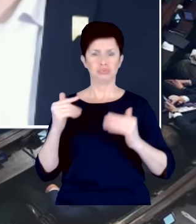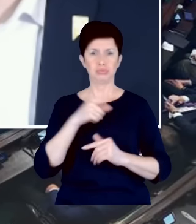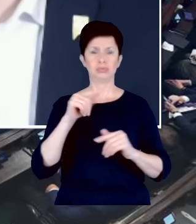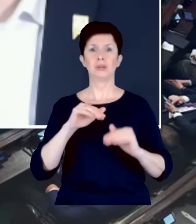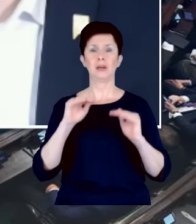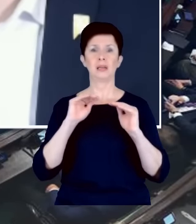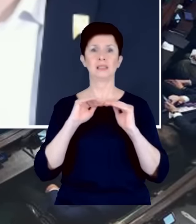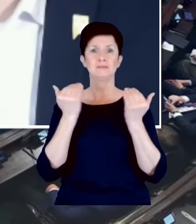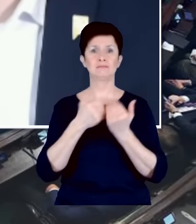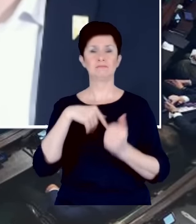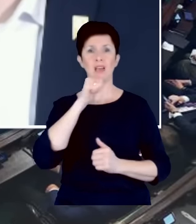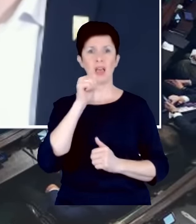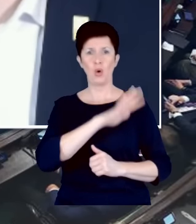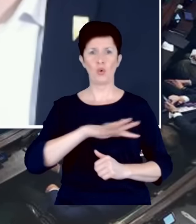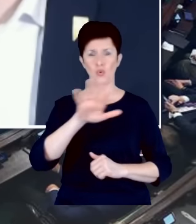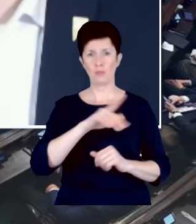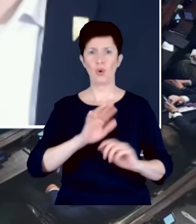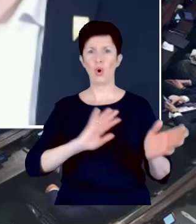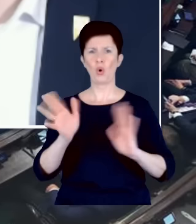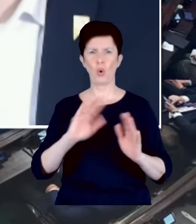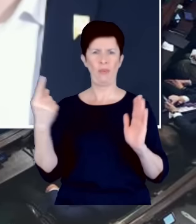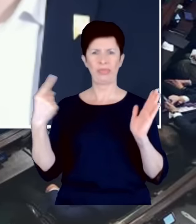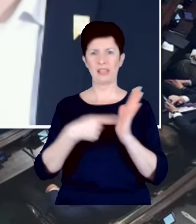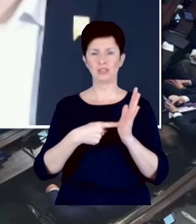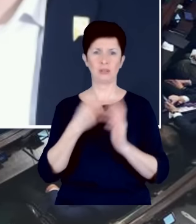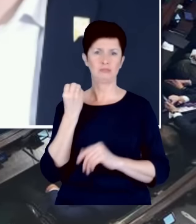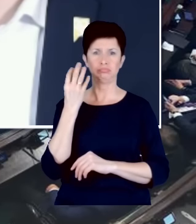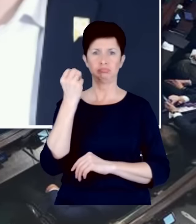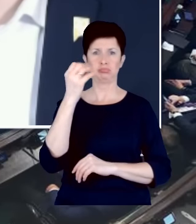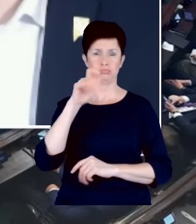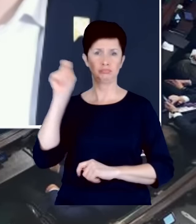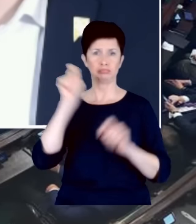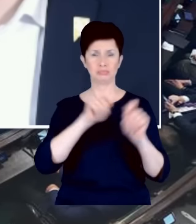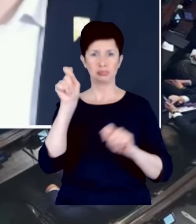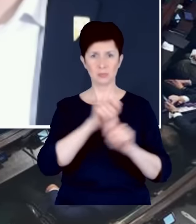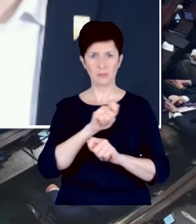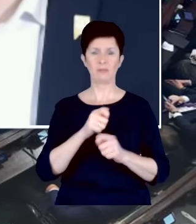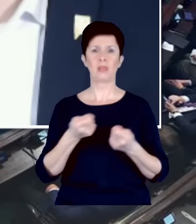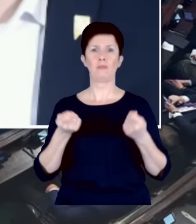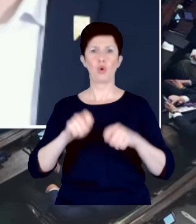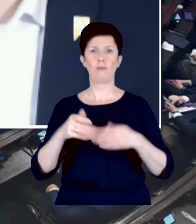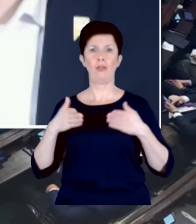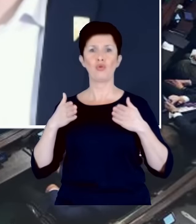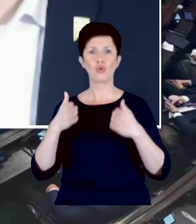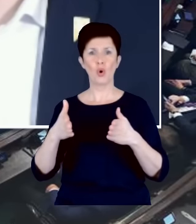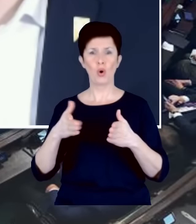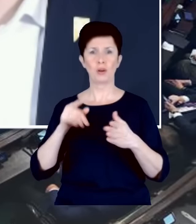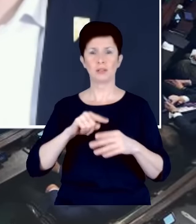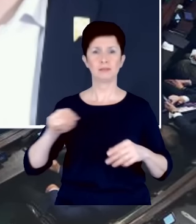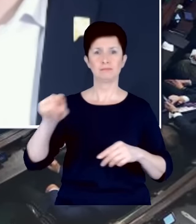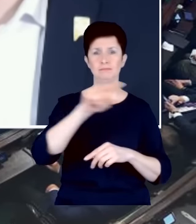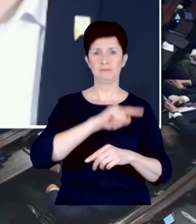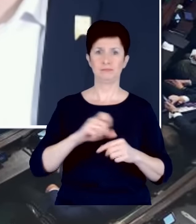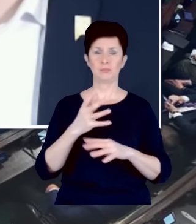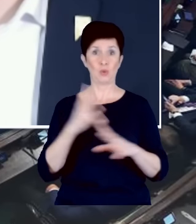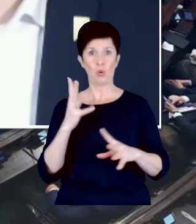około 1000 ciągników zjechało przed parlament, blokowało drogi dojazdowe. Ostra walka. My dzisiaj w